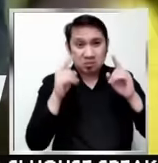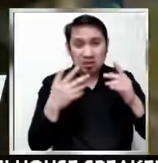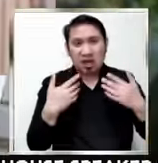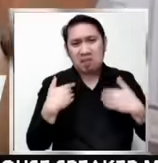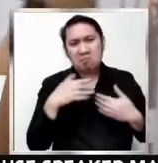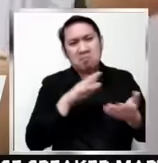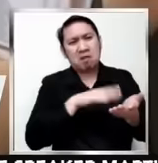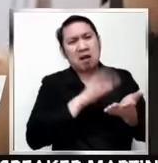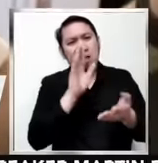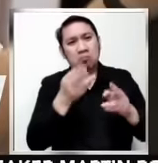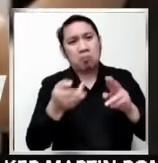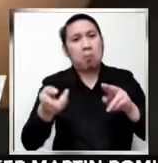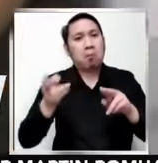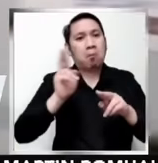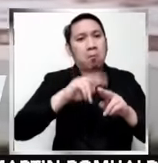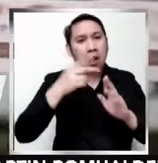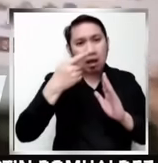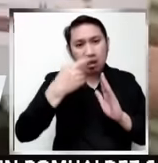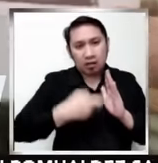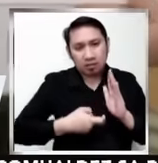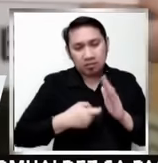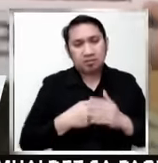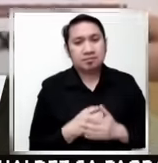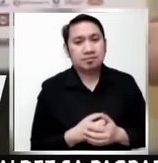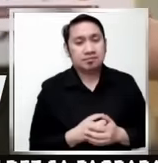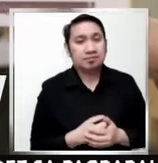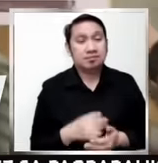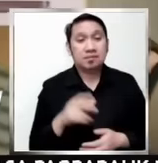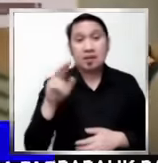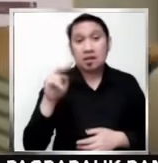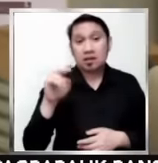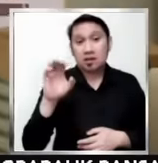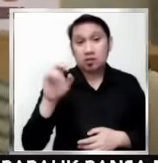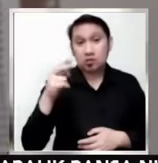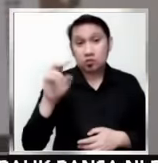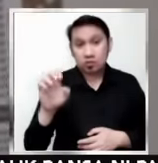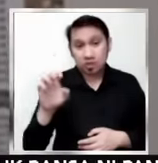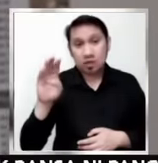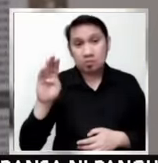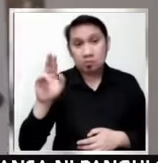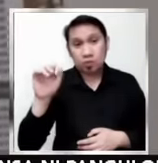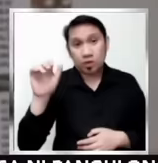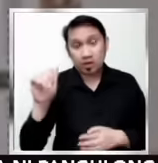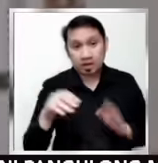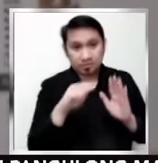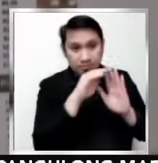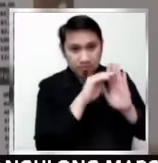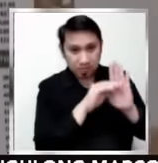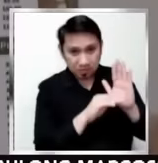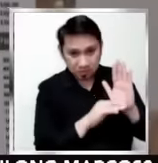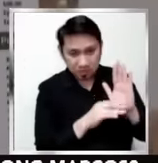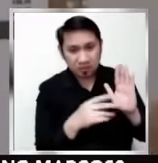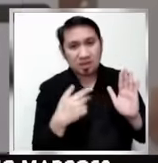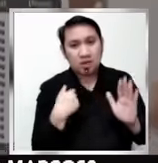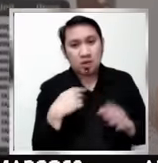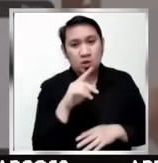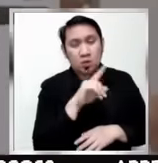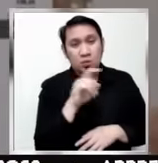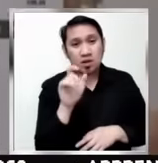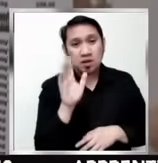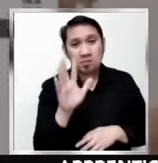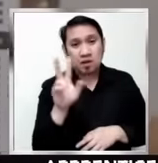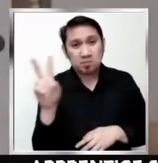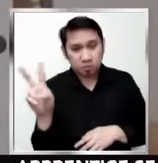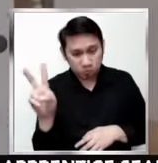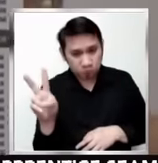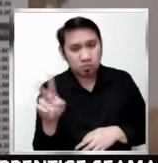Base sa Noche Buena Price Guide ng Trade Department, mahigit 150 pang Noche Buena